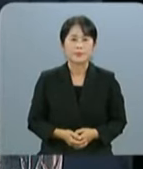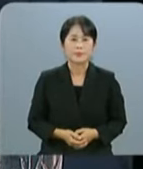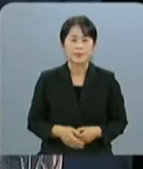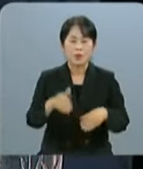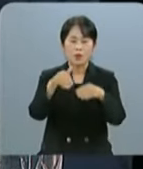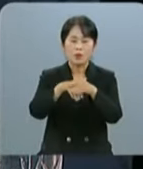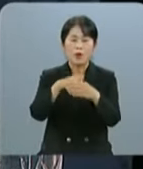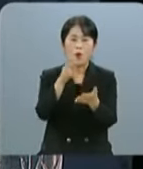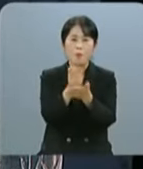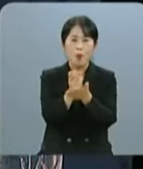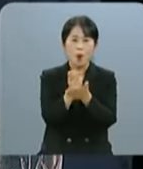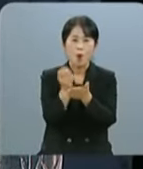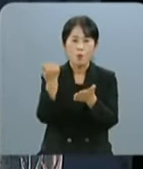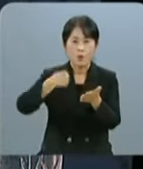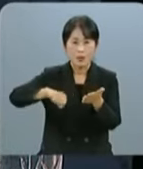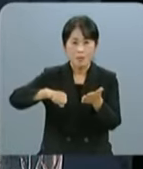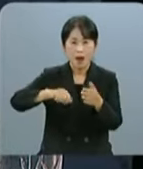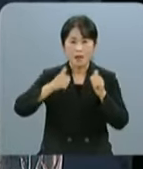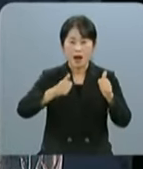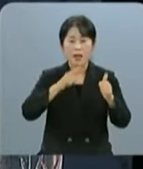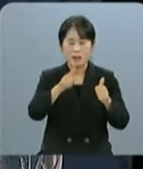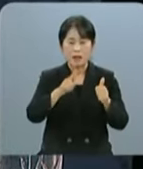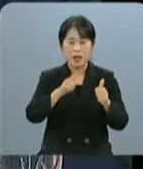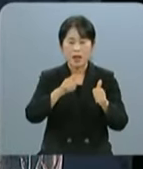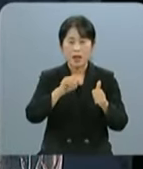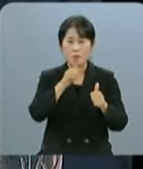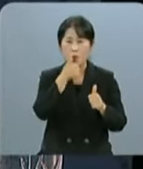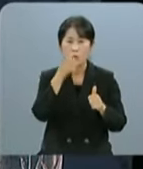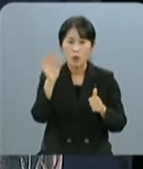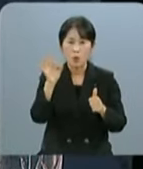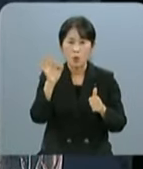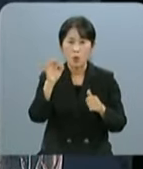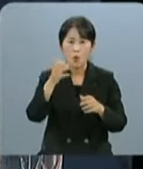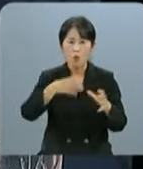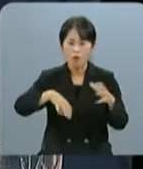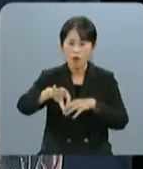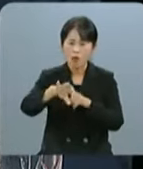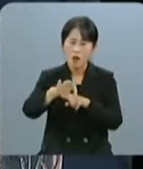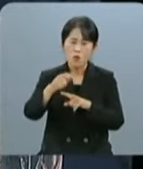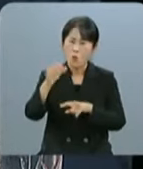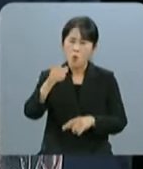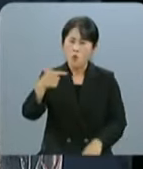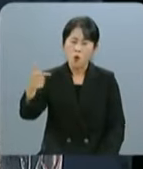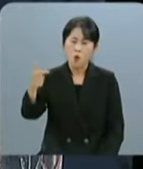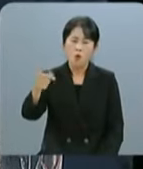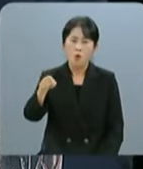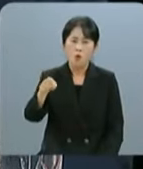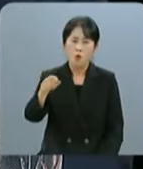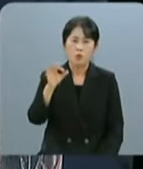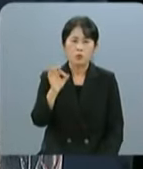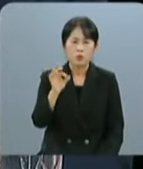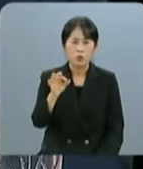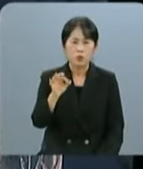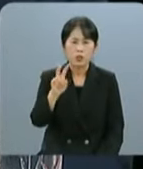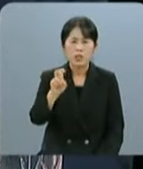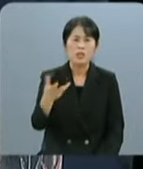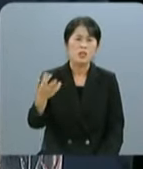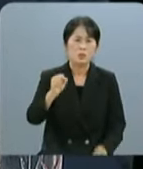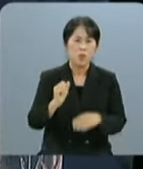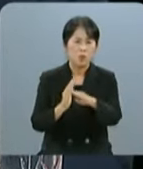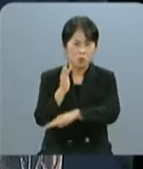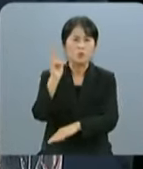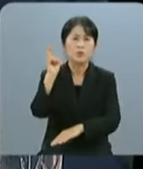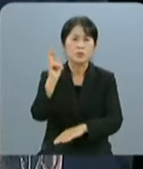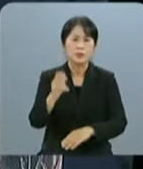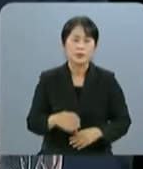선거법 위반 소송할 때 변호사 비용 대납 그것도 엄청나게 큰 액수입니다. 제가 보건대는 그게 20억이 넘을